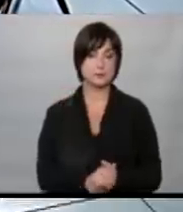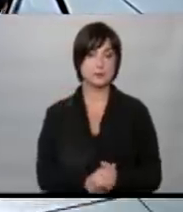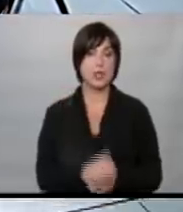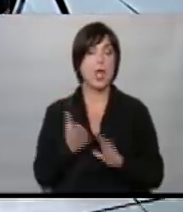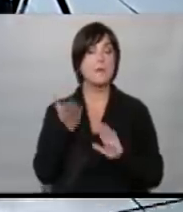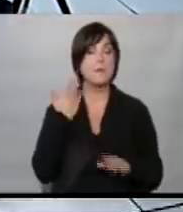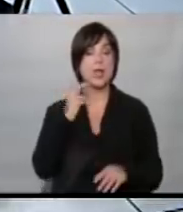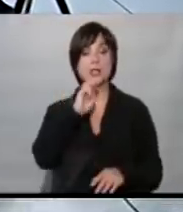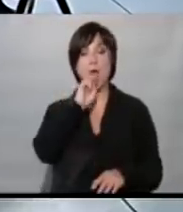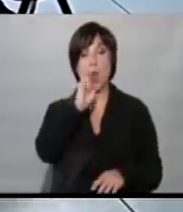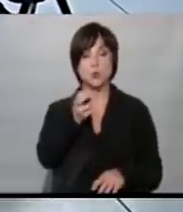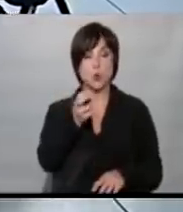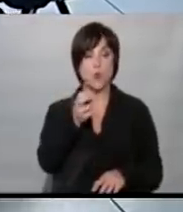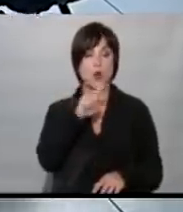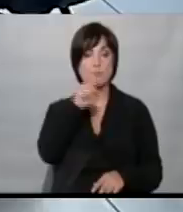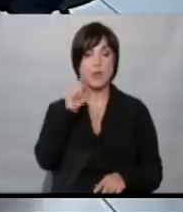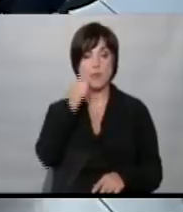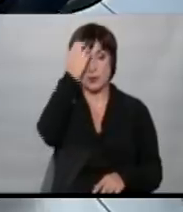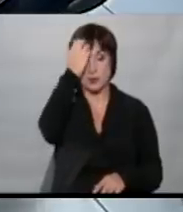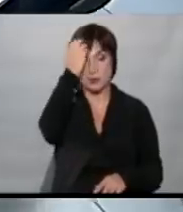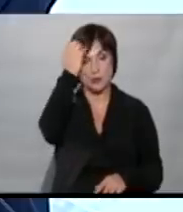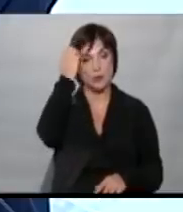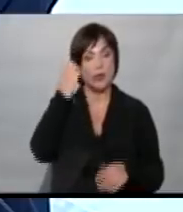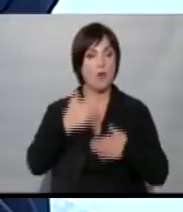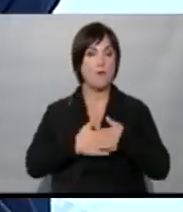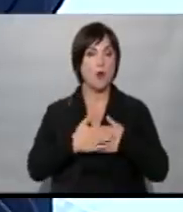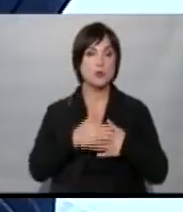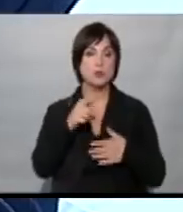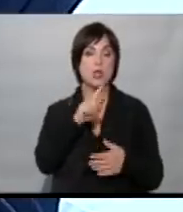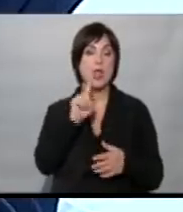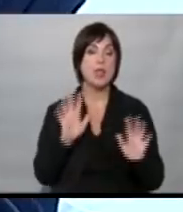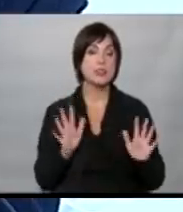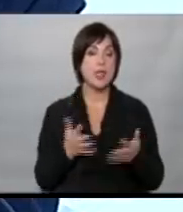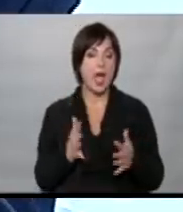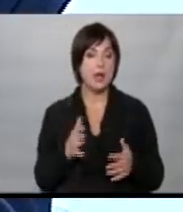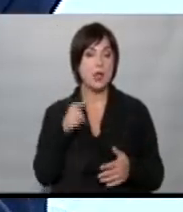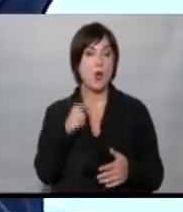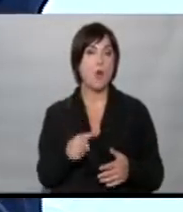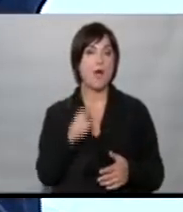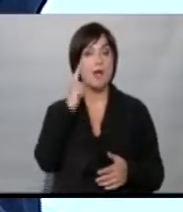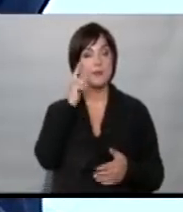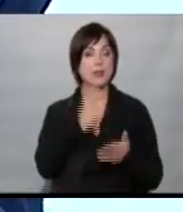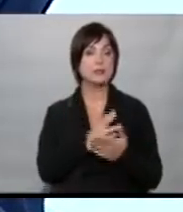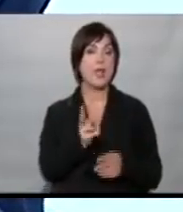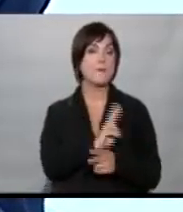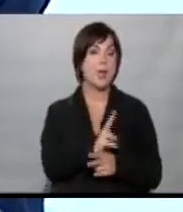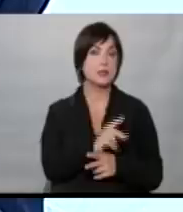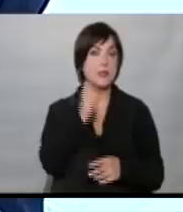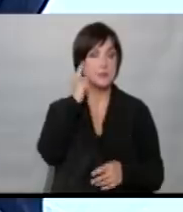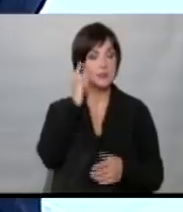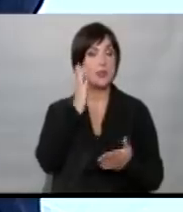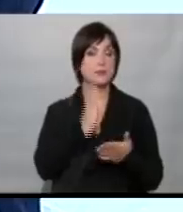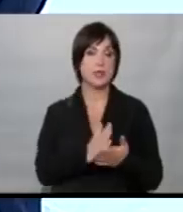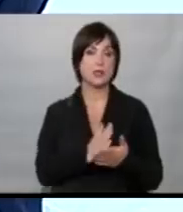Пред да одговарам на прашање во однос на поставеното прашање, дали ова представува манипулација, мислам дека